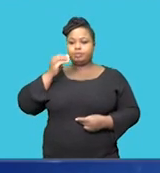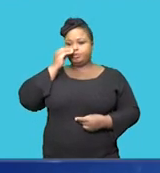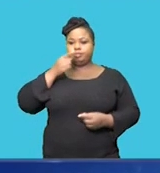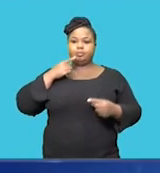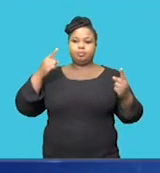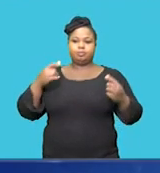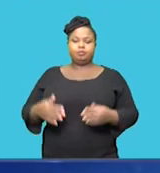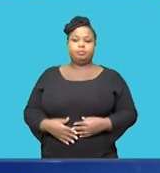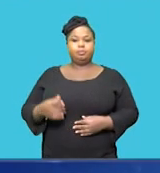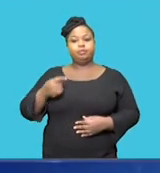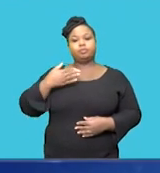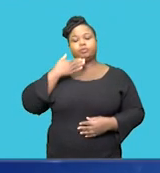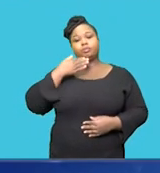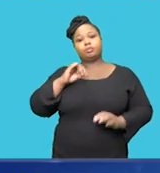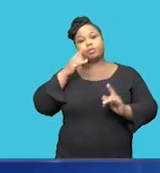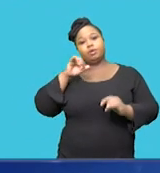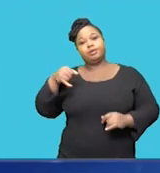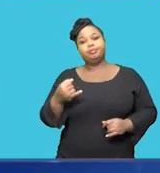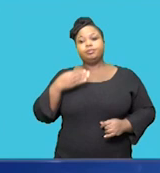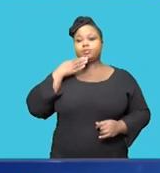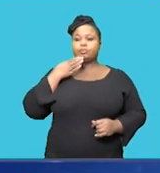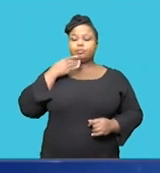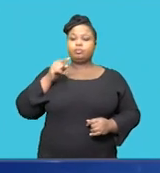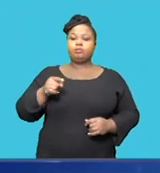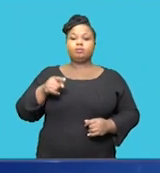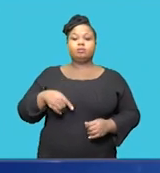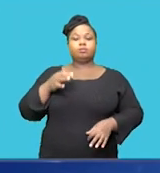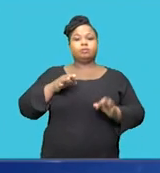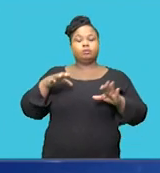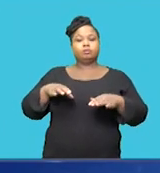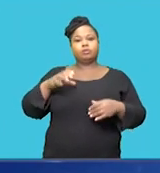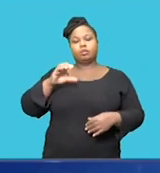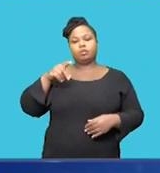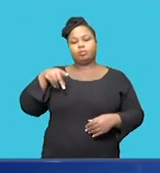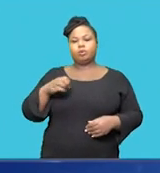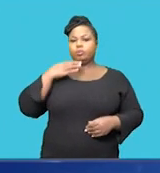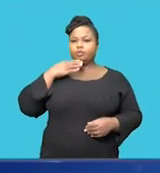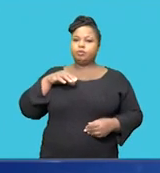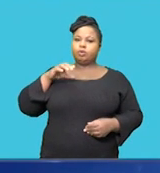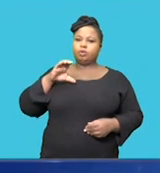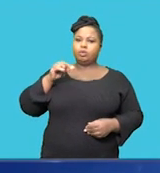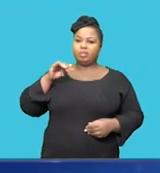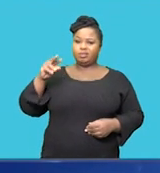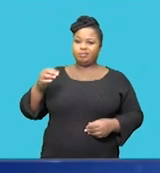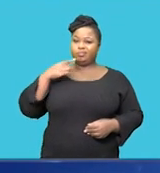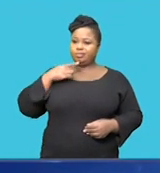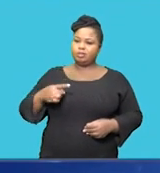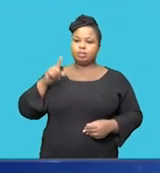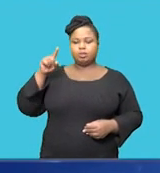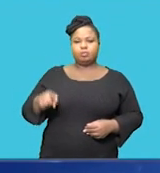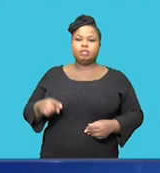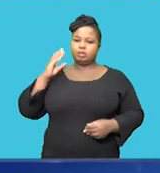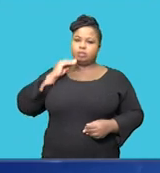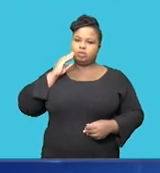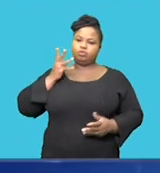nabezindaba usomlomo omkhandlu udolobha waseGoli esikhundleni sokuba yilunga leqembu lekhopu, uKholeni Makhubela uthi iqembu bekumele lidlule kulesi